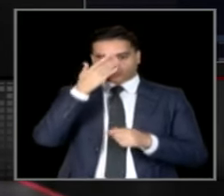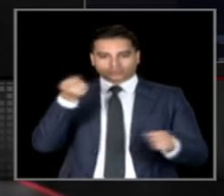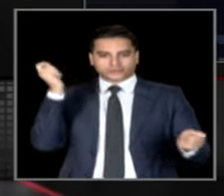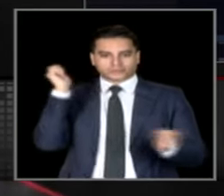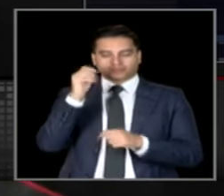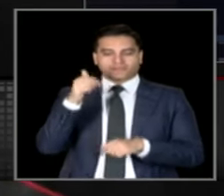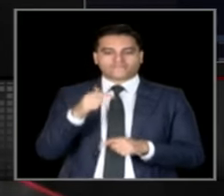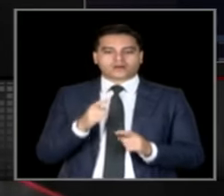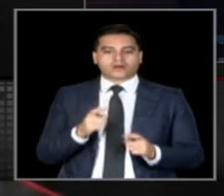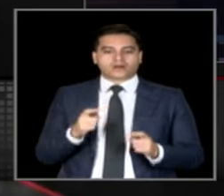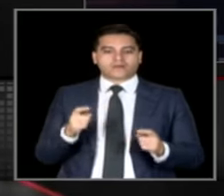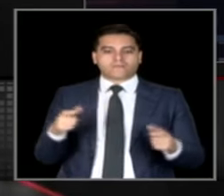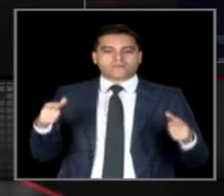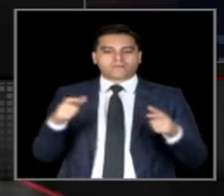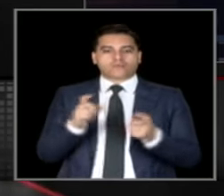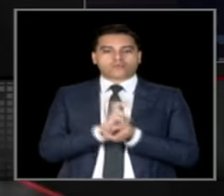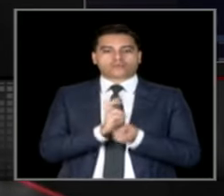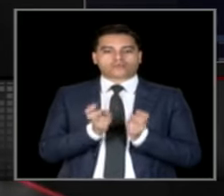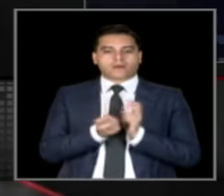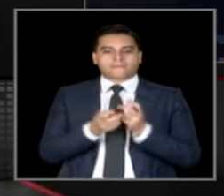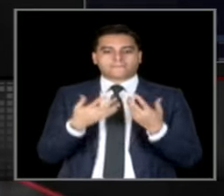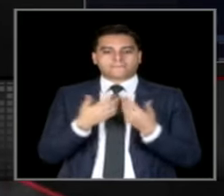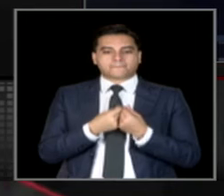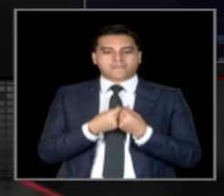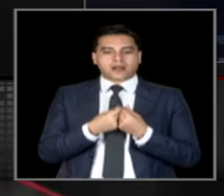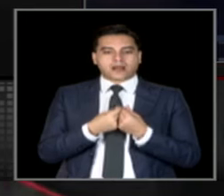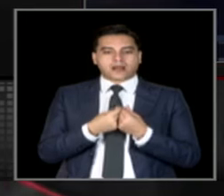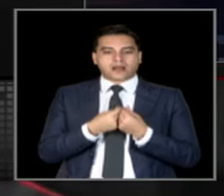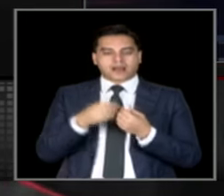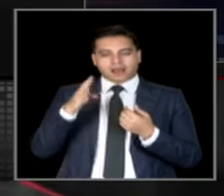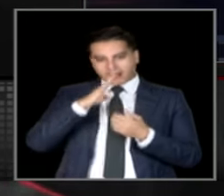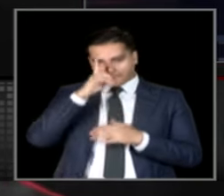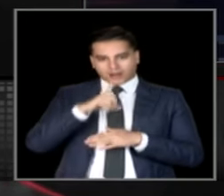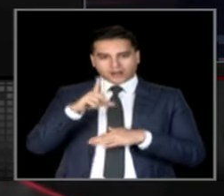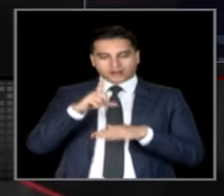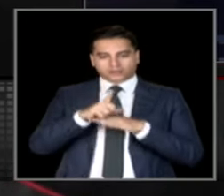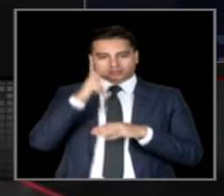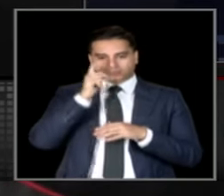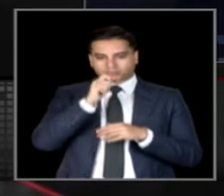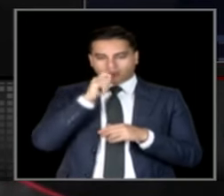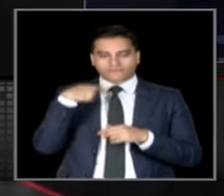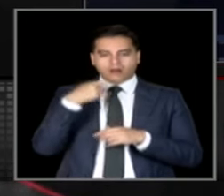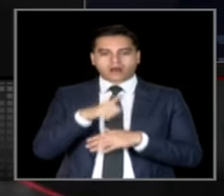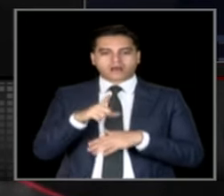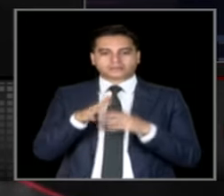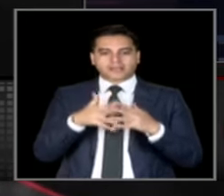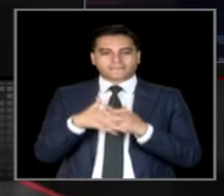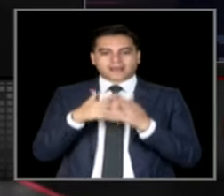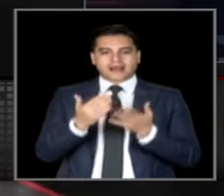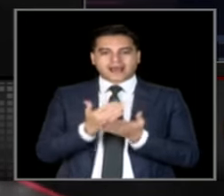كان في مؤتمر صحفي بين نوري المالكي وجورج بوش